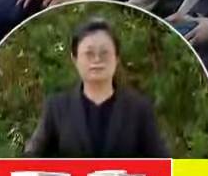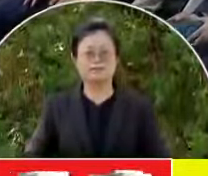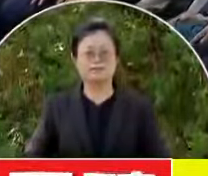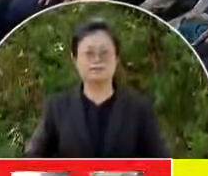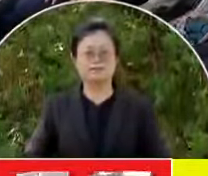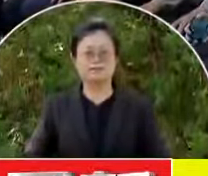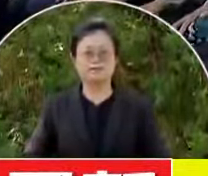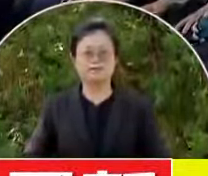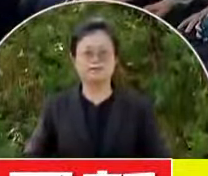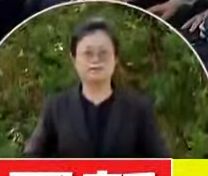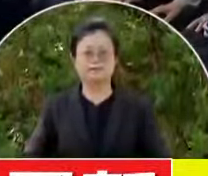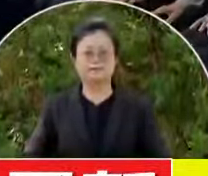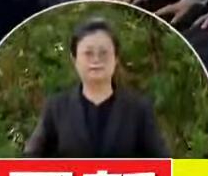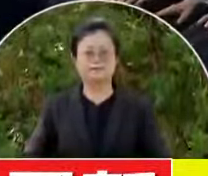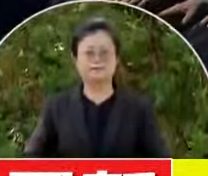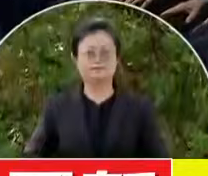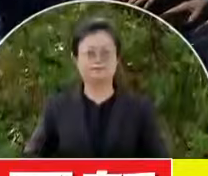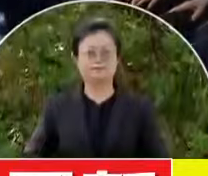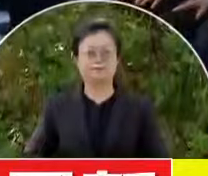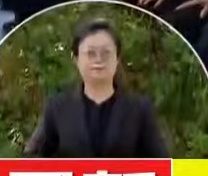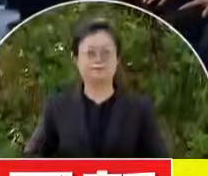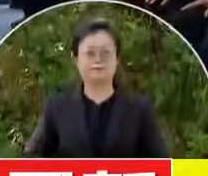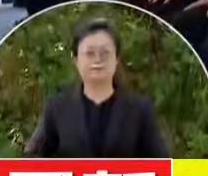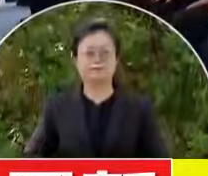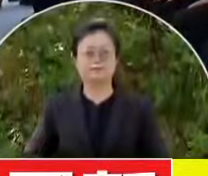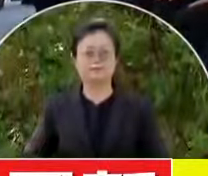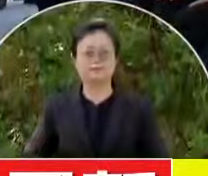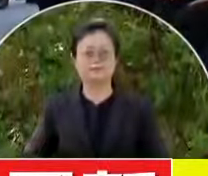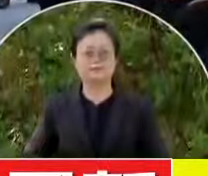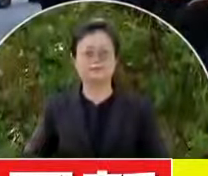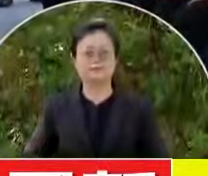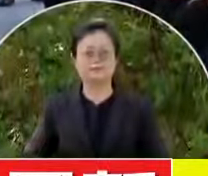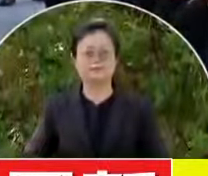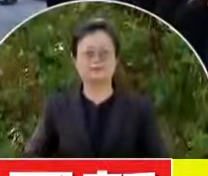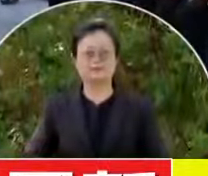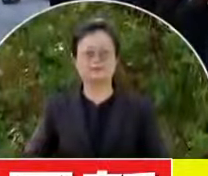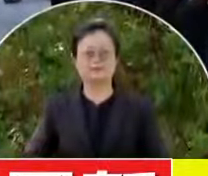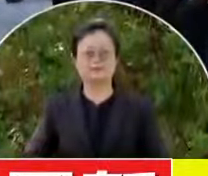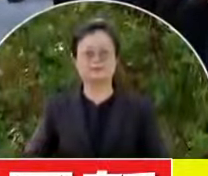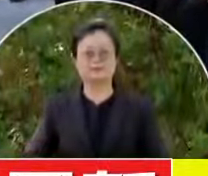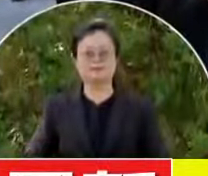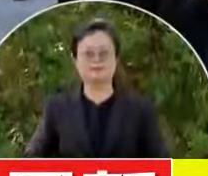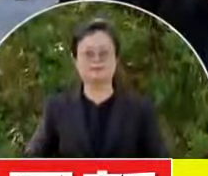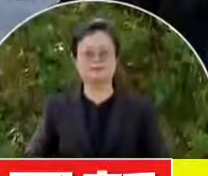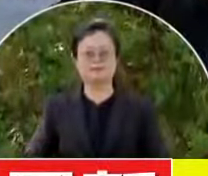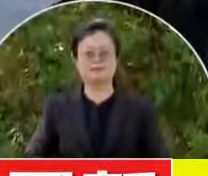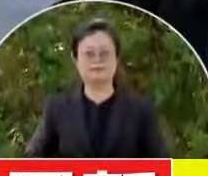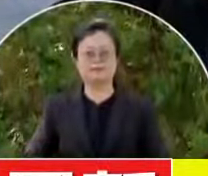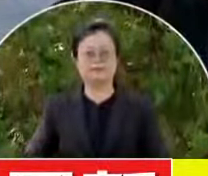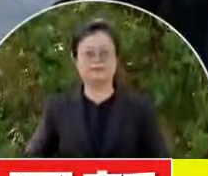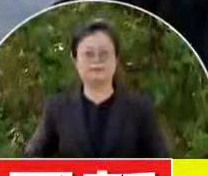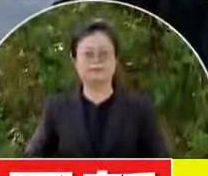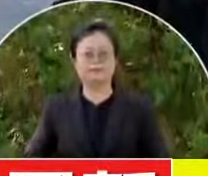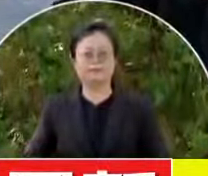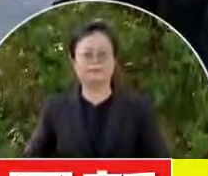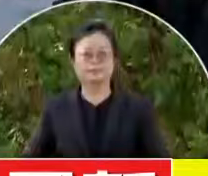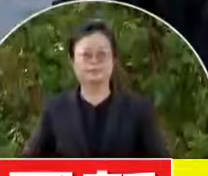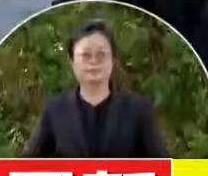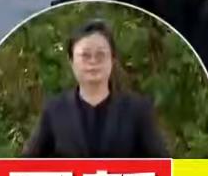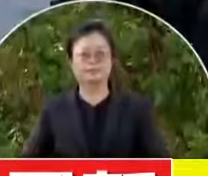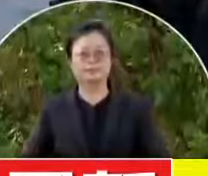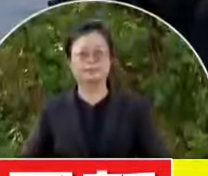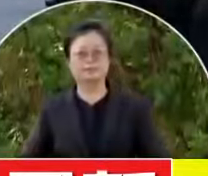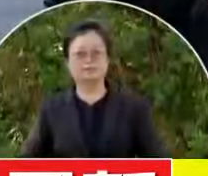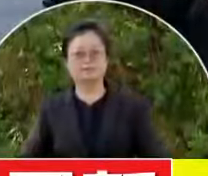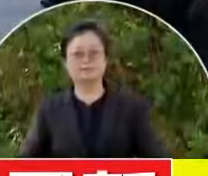ムを作り上げてきたわけでございますけれども、先ほどビデオも、拝見することができました。この規模、それから工事の、